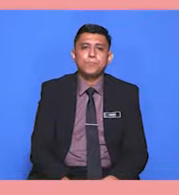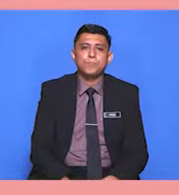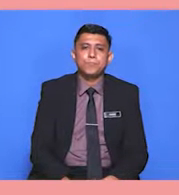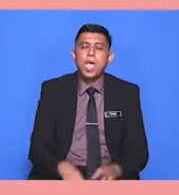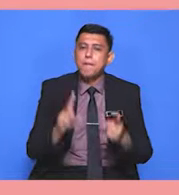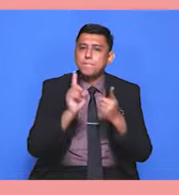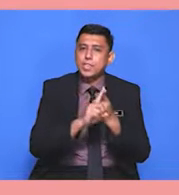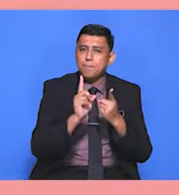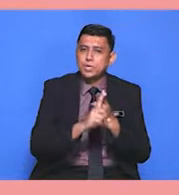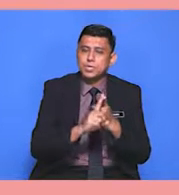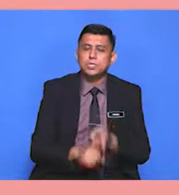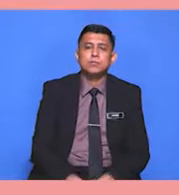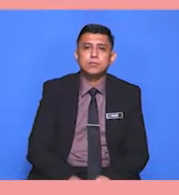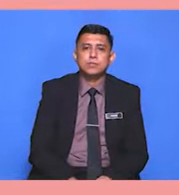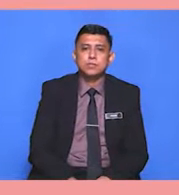pertama,